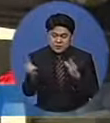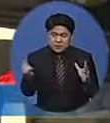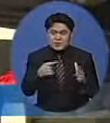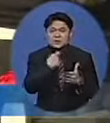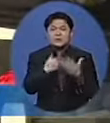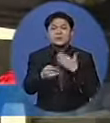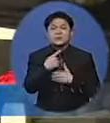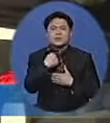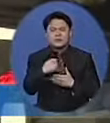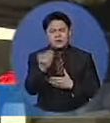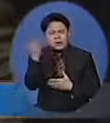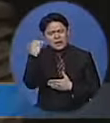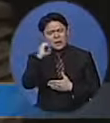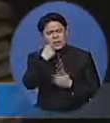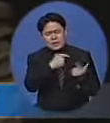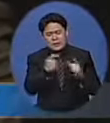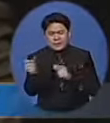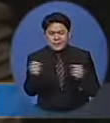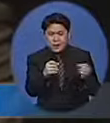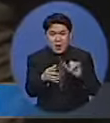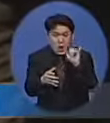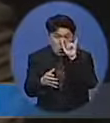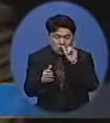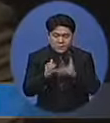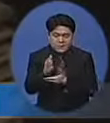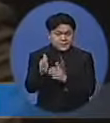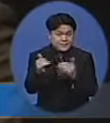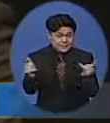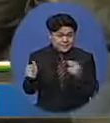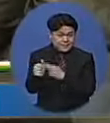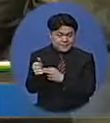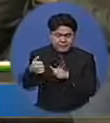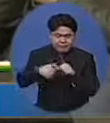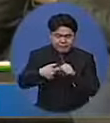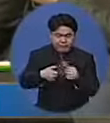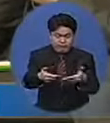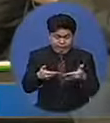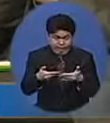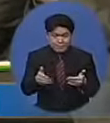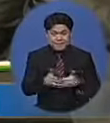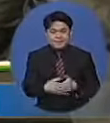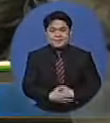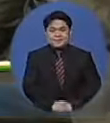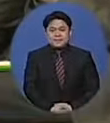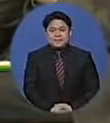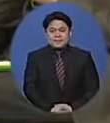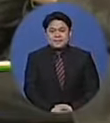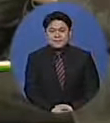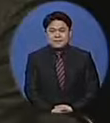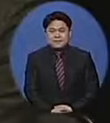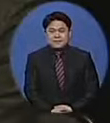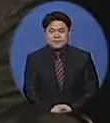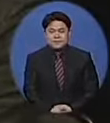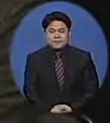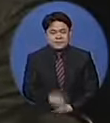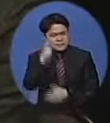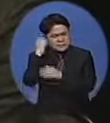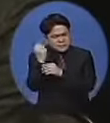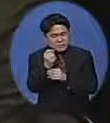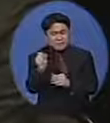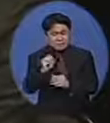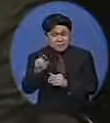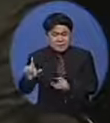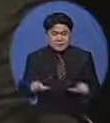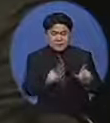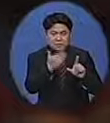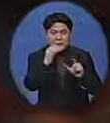겪은 힘들었던 이야기들이 오가고 전문가들의 진심 어린 조언도 이어집니다. 편견 없이 생활할 수